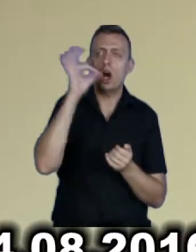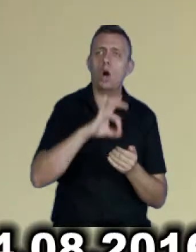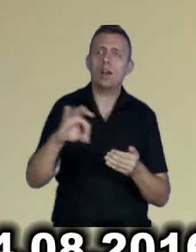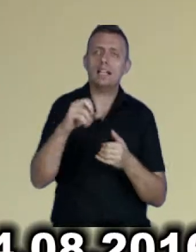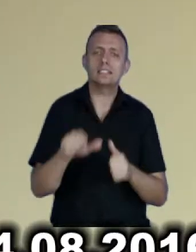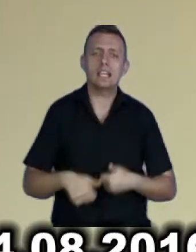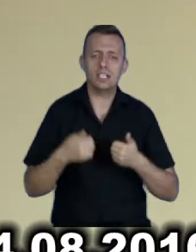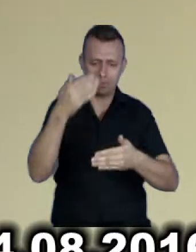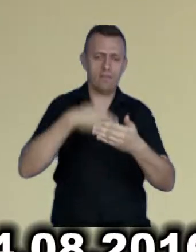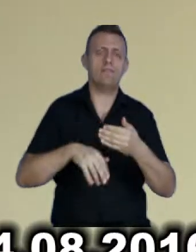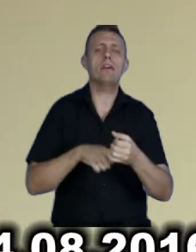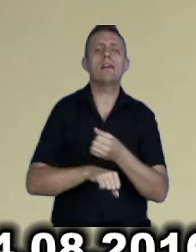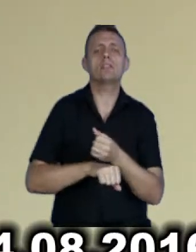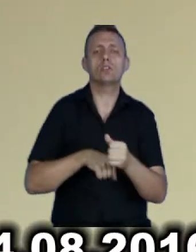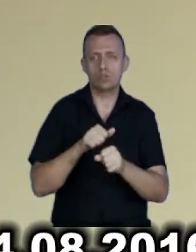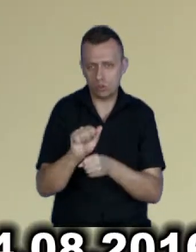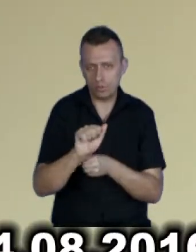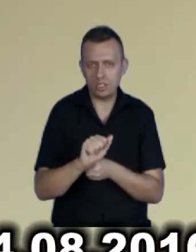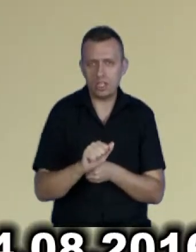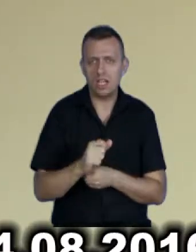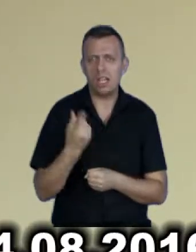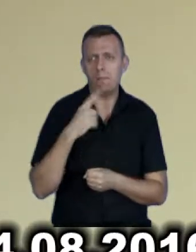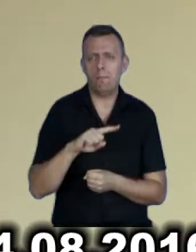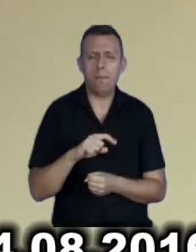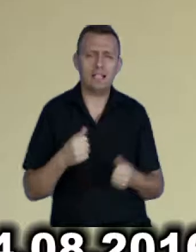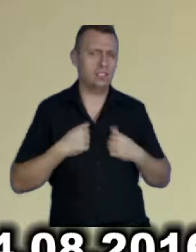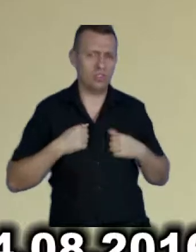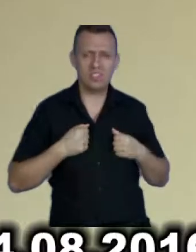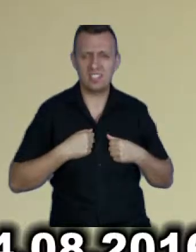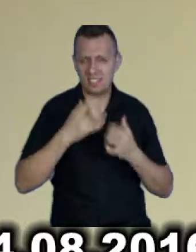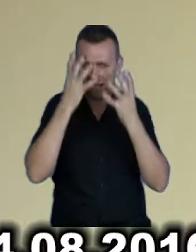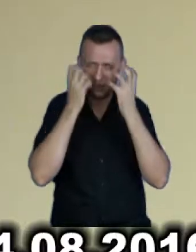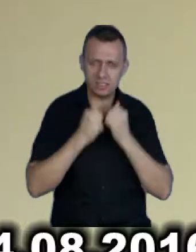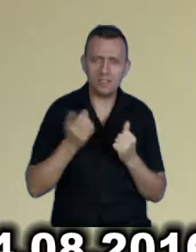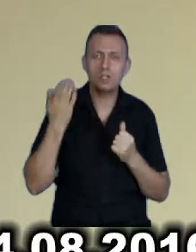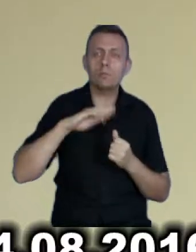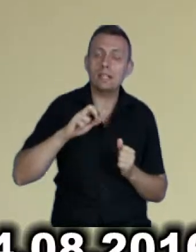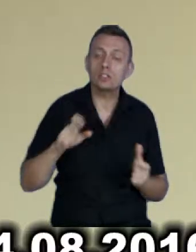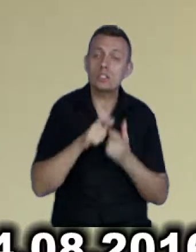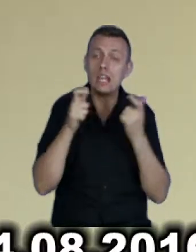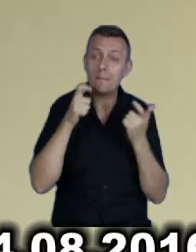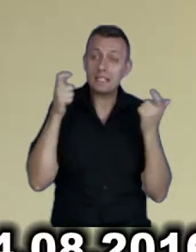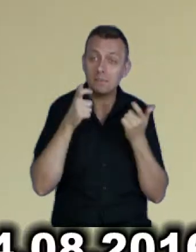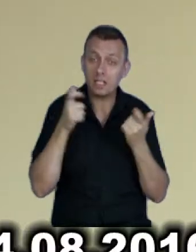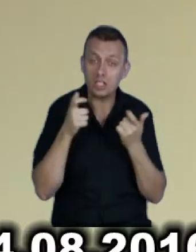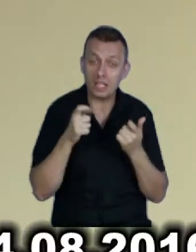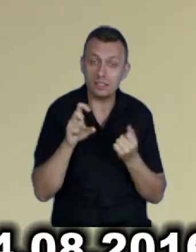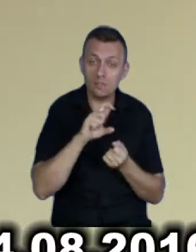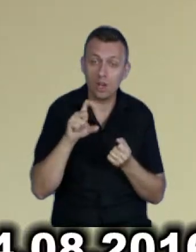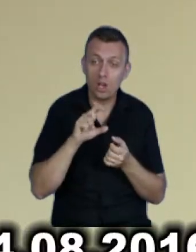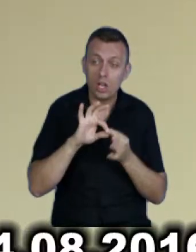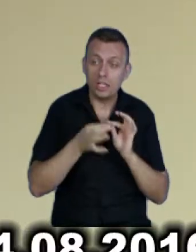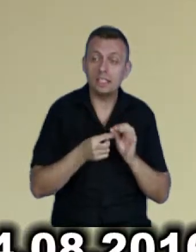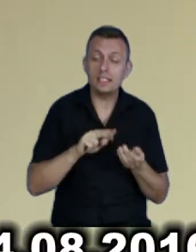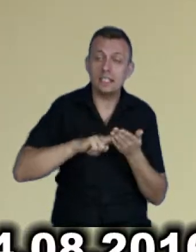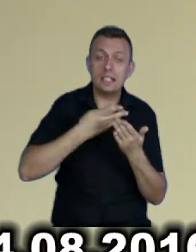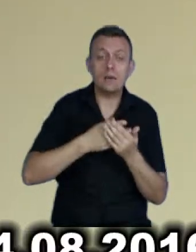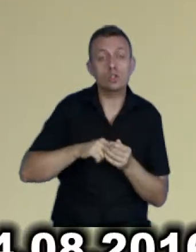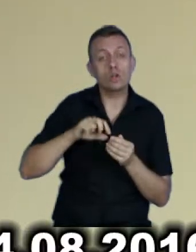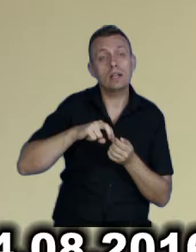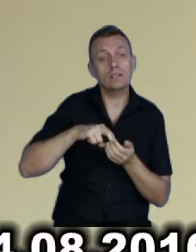sposób spektakularny przejść do historii. W piątek, 5 sierpnia o 13:00 reszta dawnej kotłowni szpitala